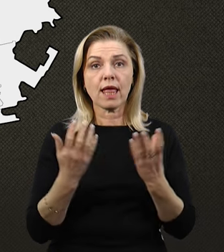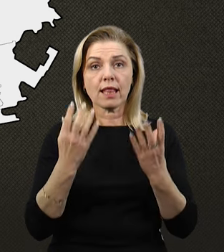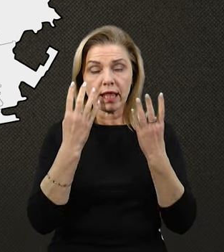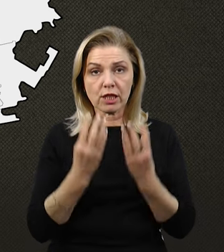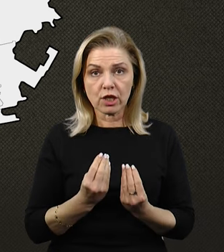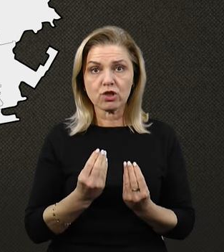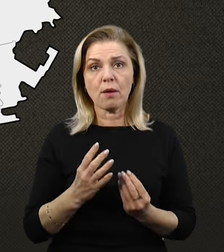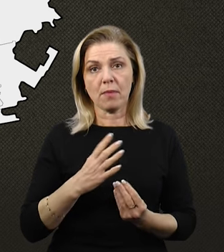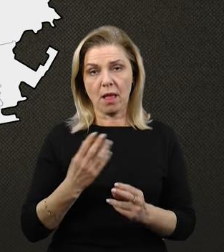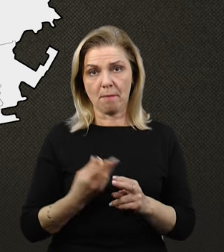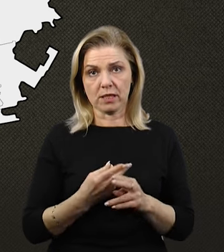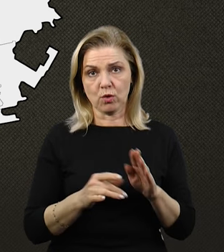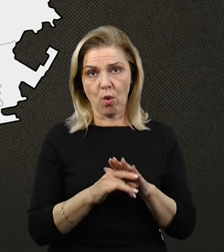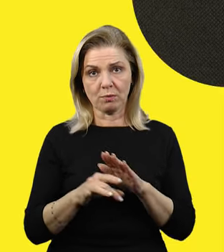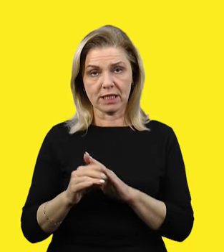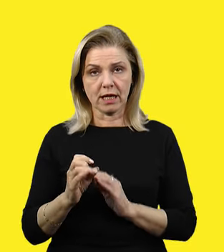обстрілів.